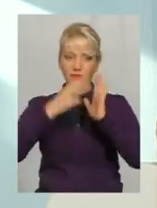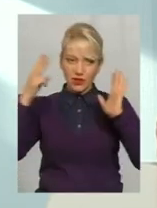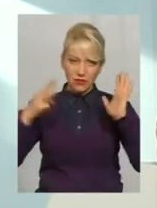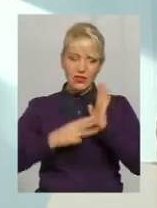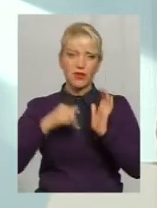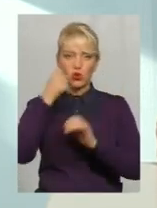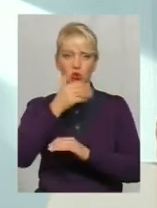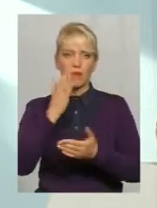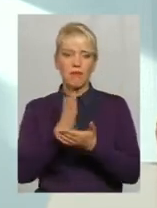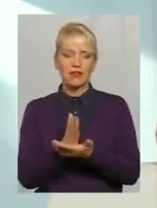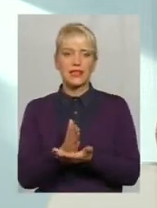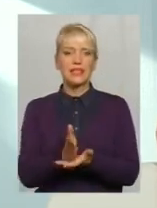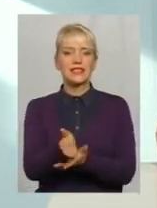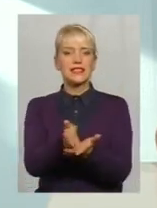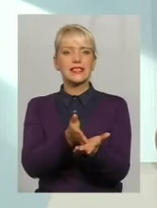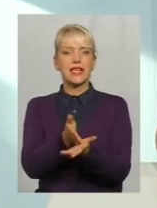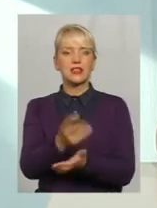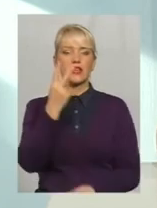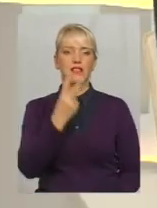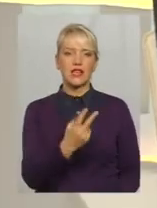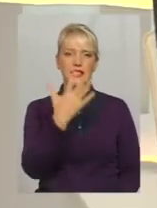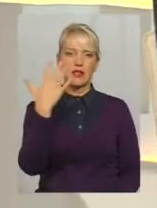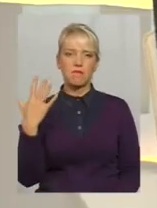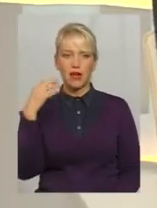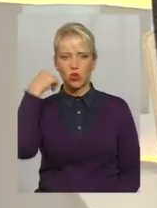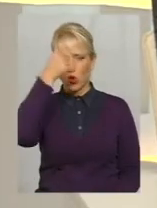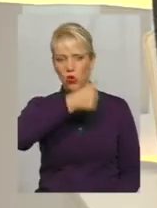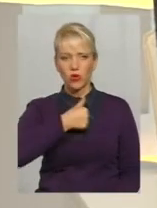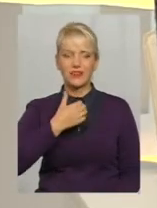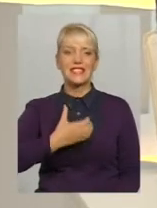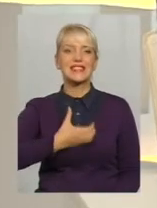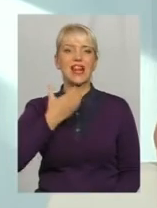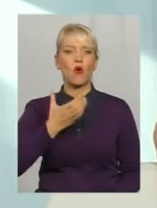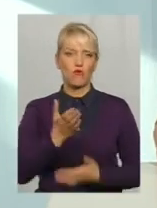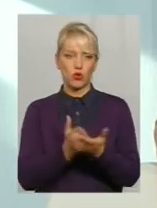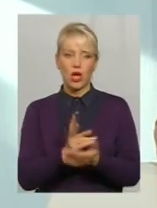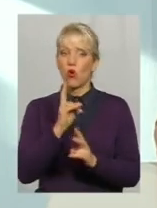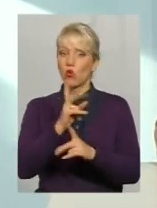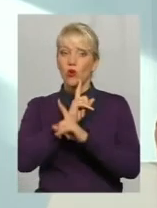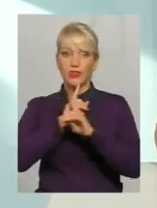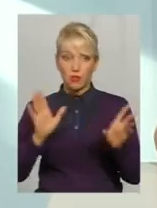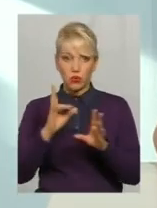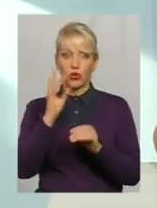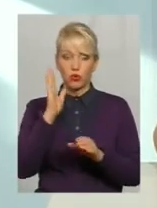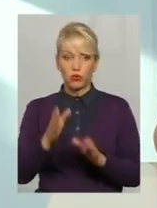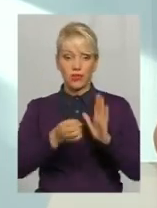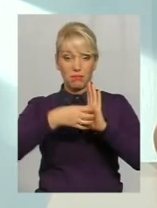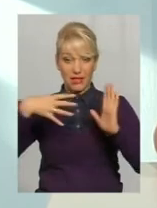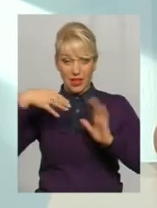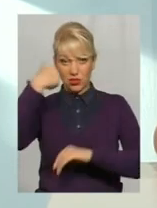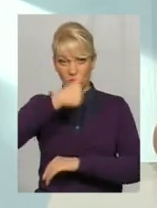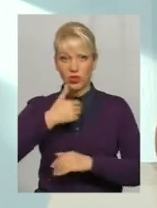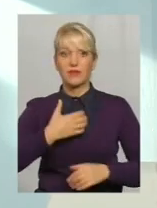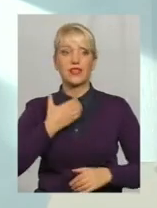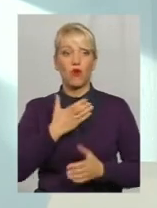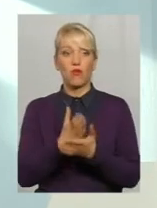року буде мати 25 років страхового стажу. У кого їх не буде, але буде 15 років